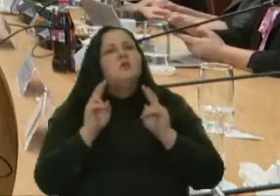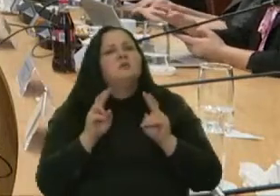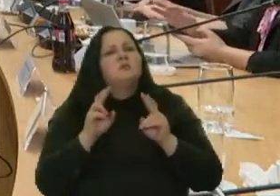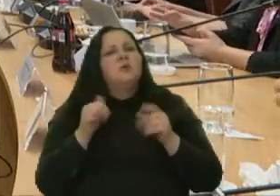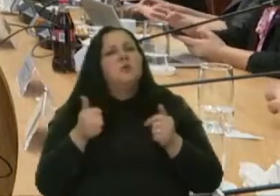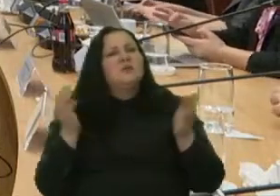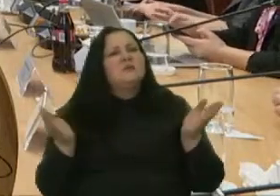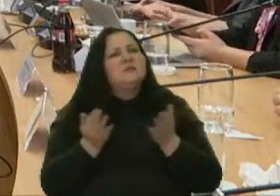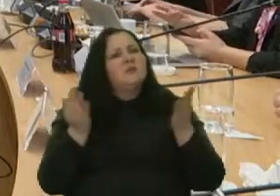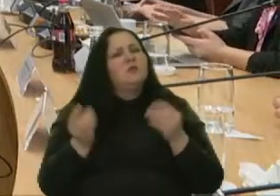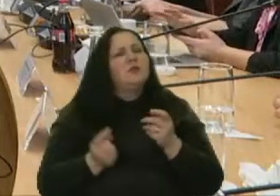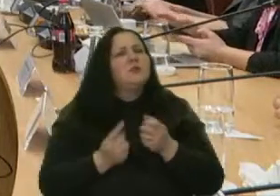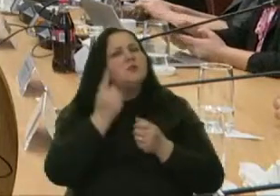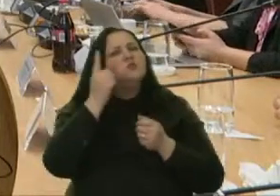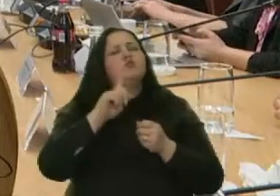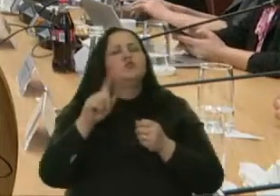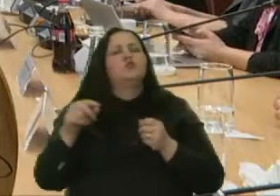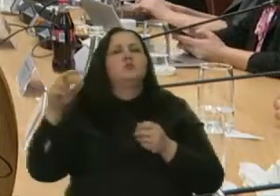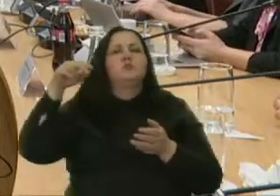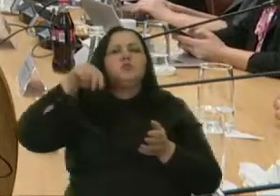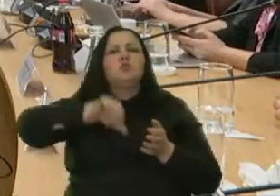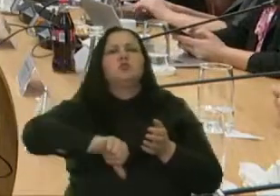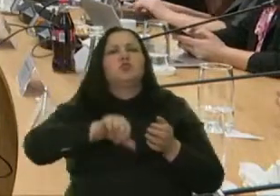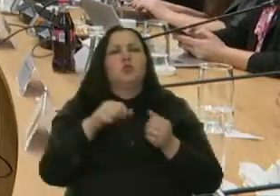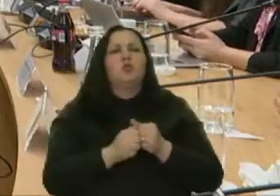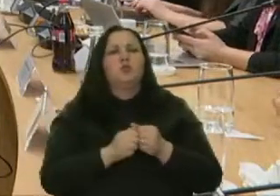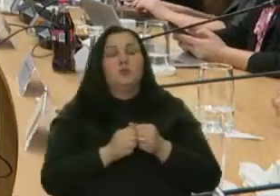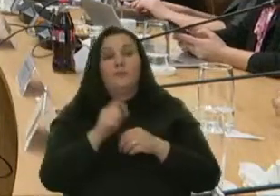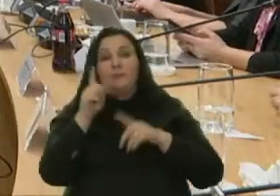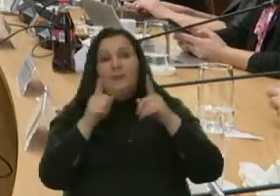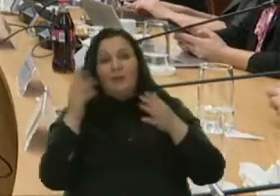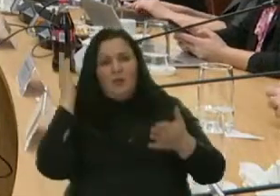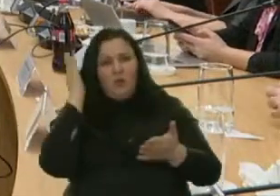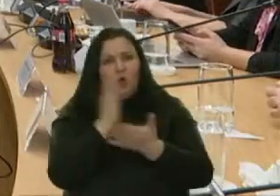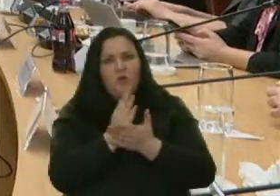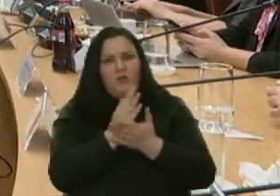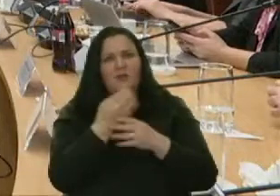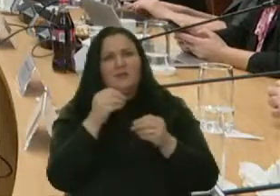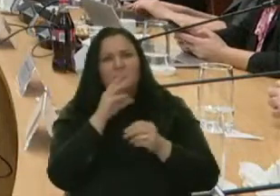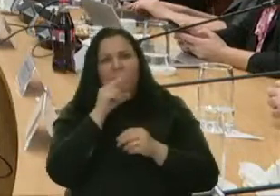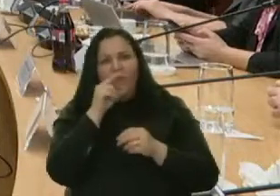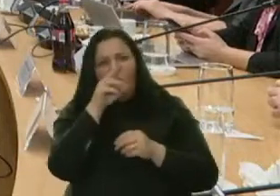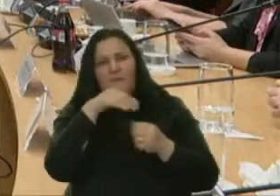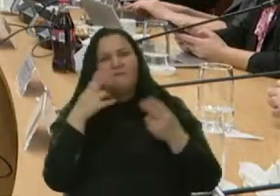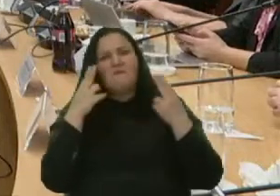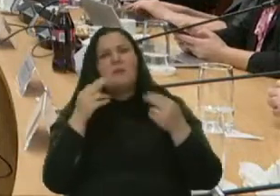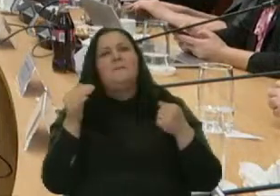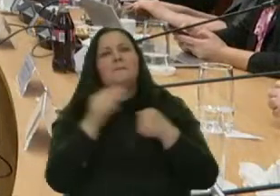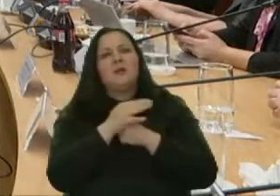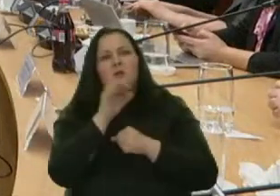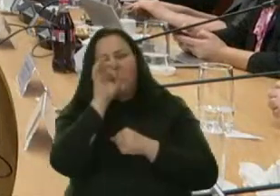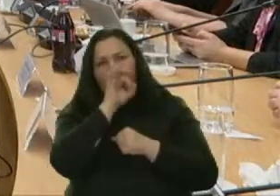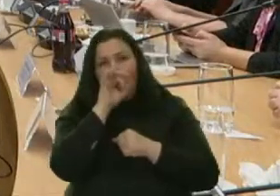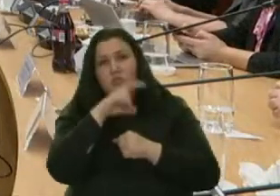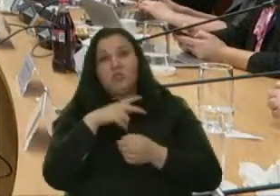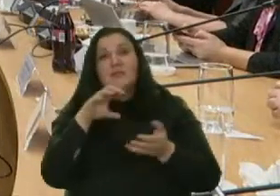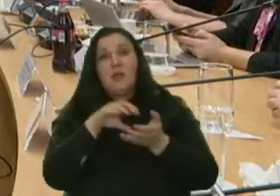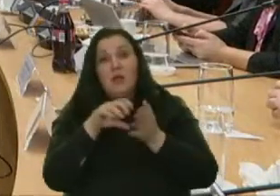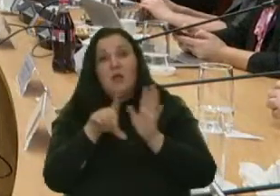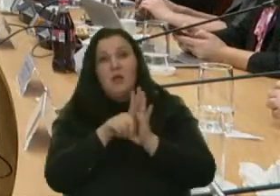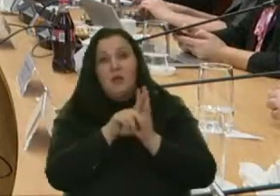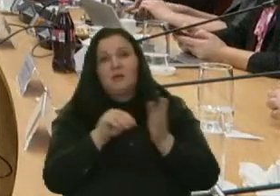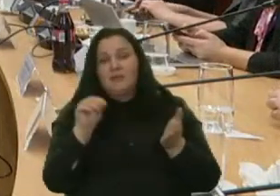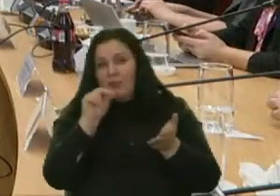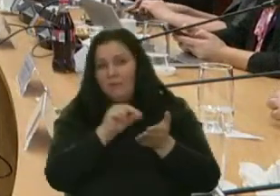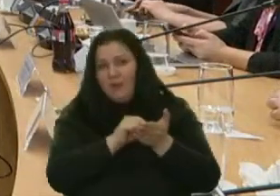rent în sus nu în jos deci vedeți În primul rând dacă hotărârea asta De care vorbiți voi care e valabilă până în octombrie avem cadrul legal s o aplicăm